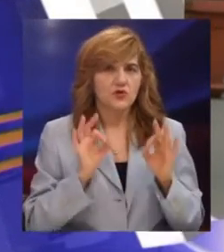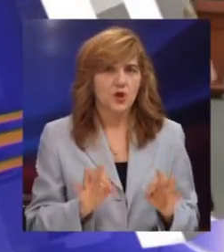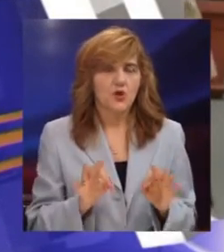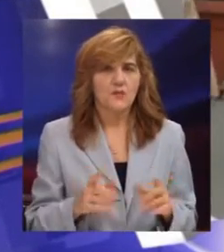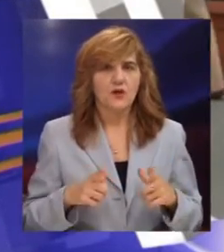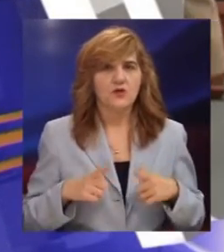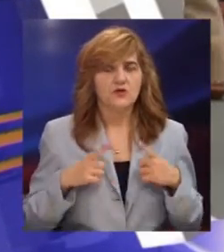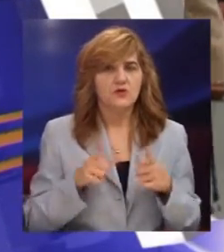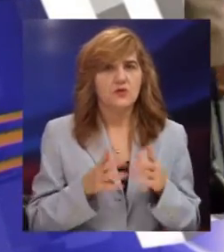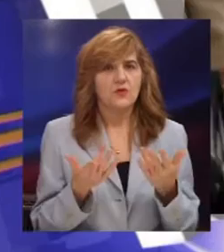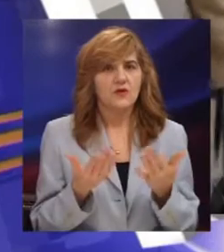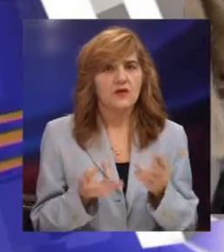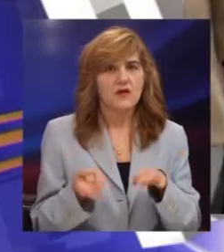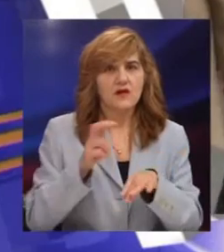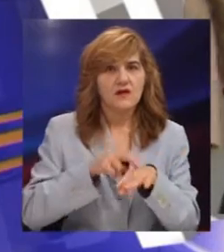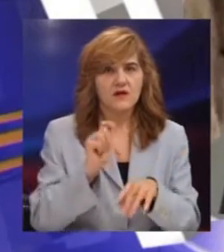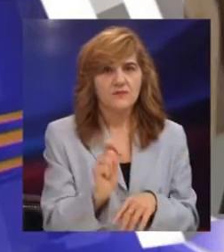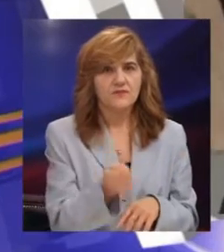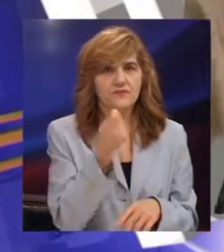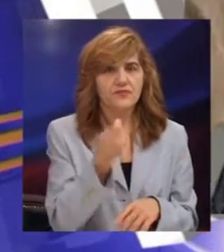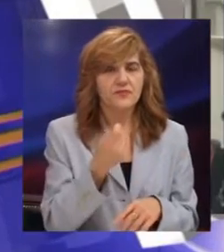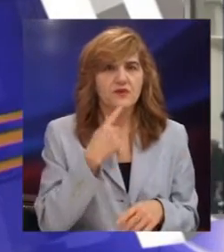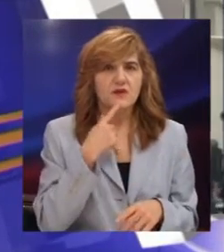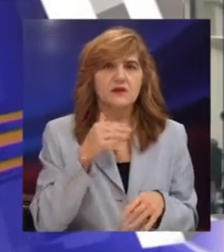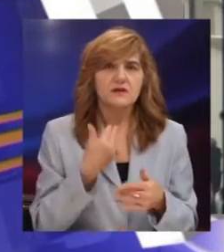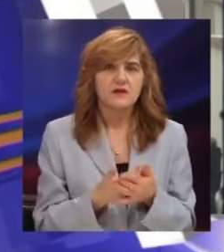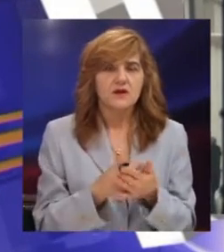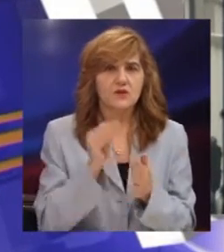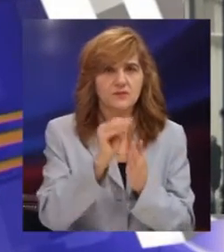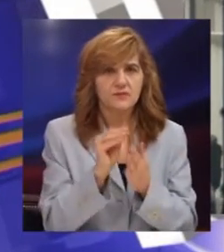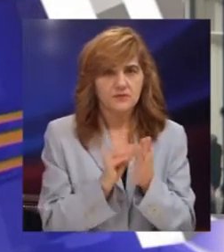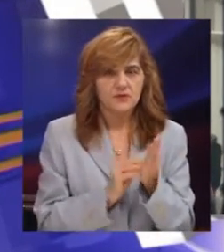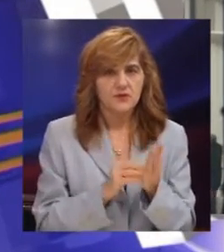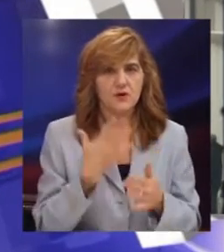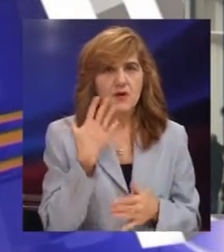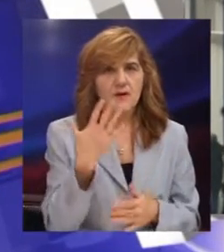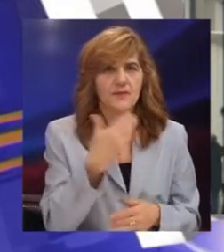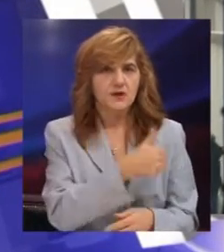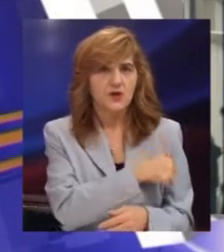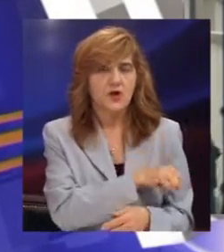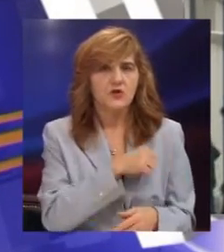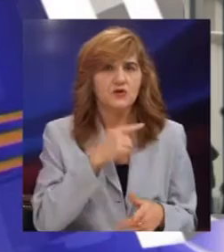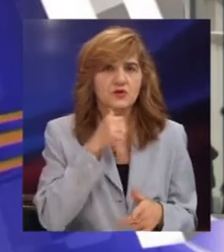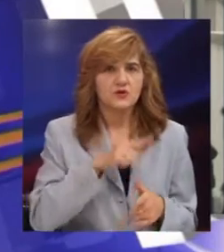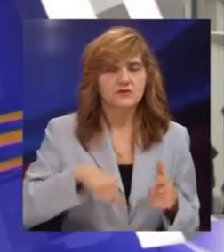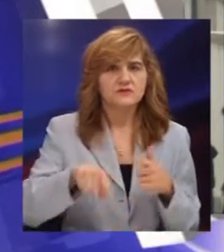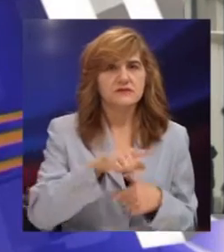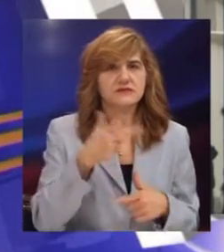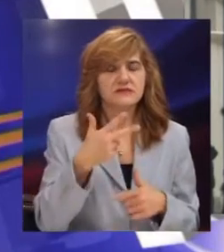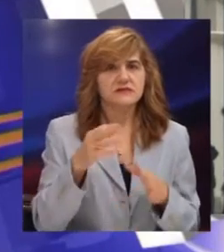normalno živeti ukoliko se na vreme dijagnostikuju i leče. Ipak, prema statistici, 5. godinu života ne doživi